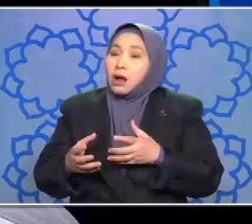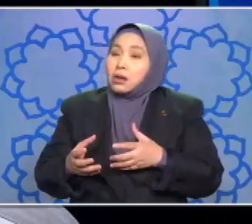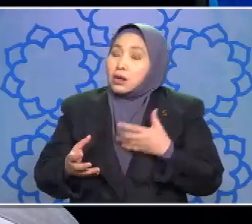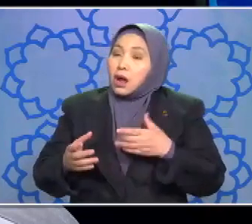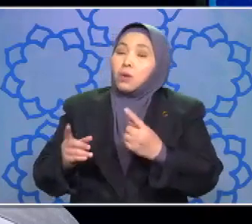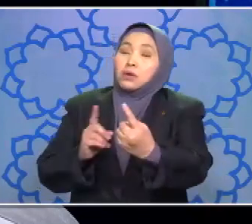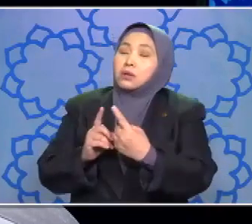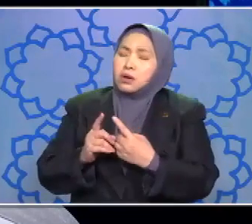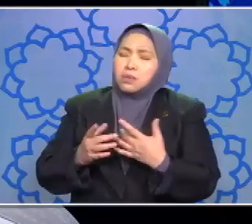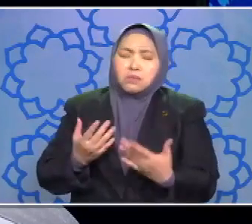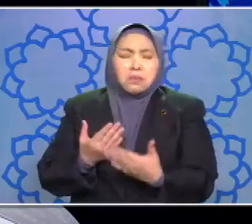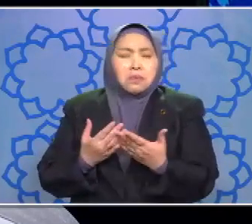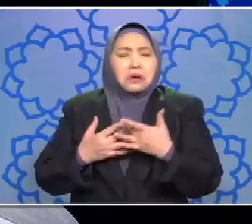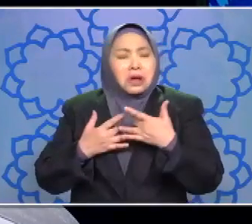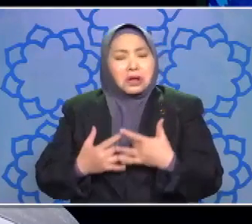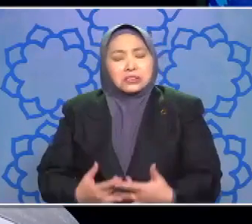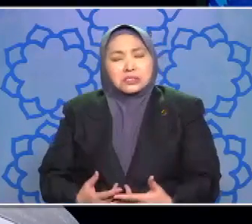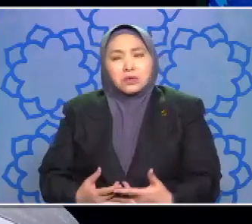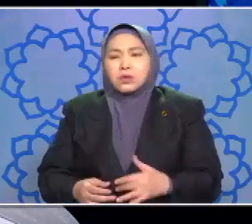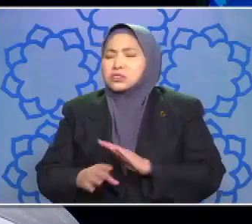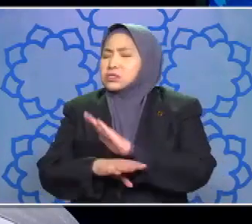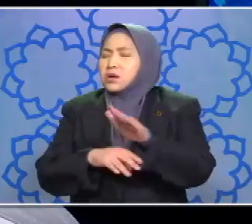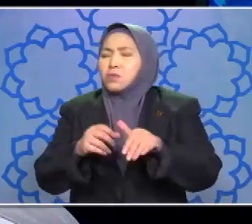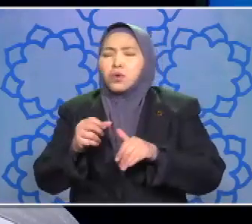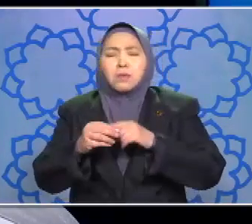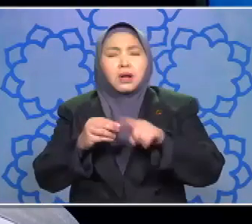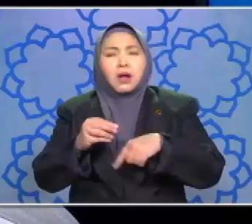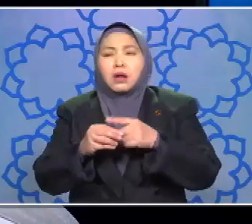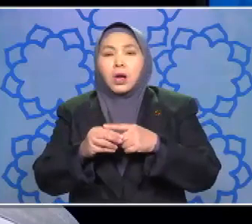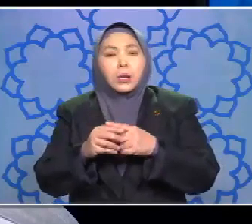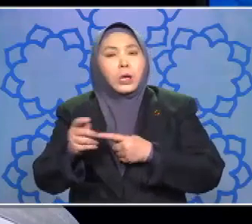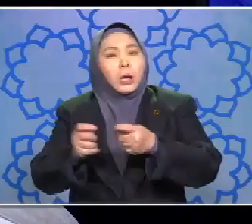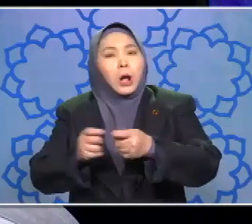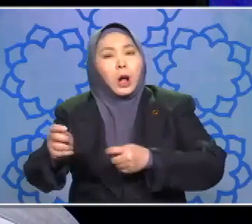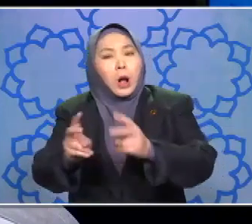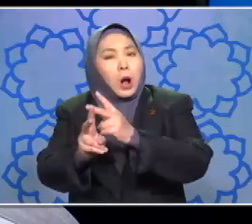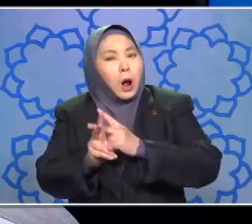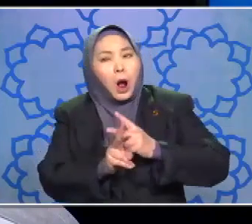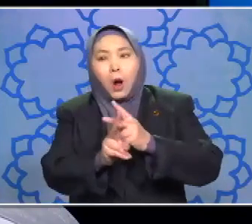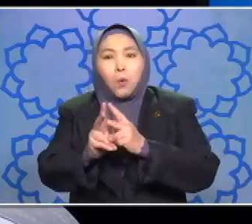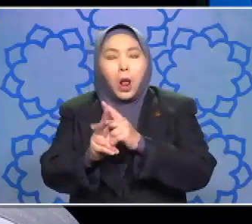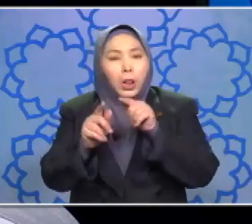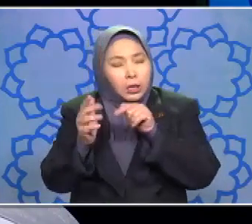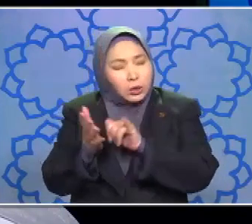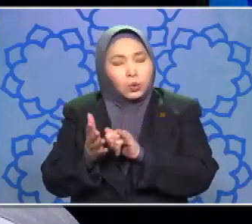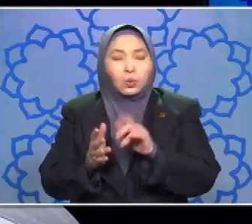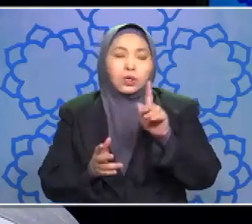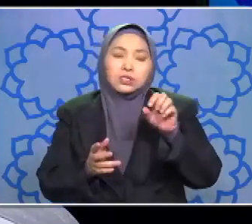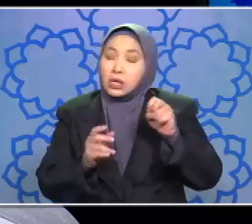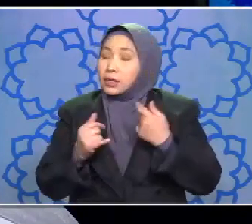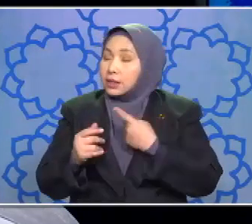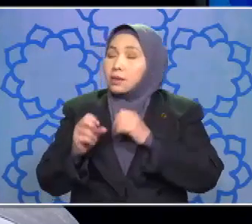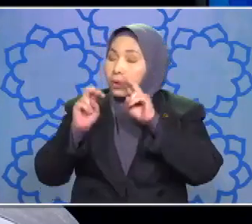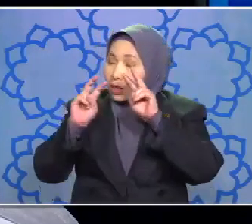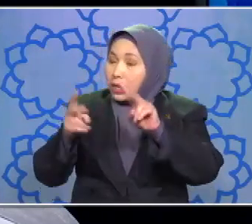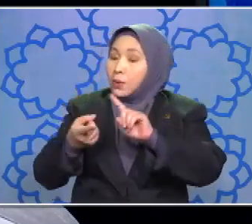dia mudah kecewa, dia kalau boleh semua perkara dia yang kontrol ataupun kawal. Itu kesan yang kita boleh tengok kepada